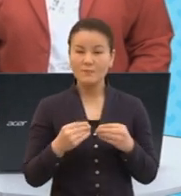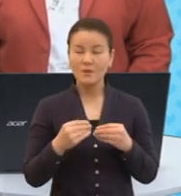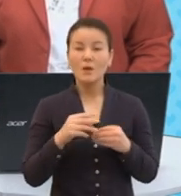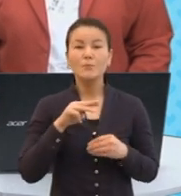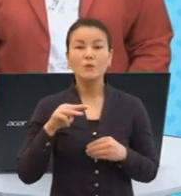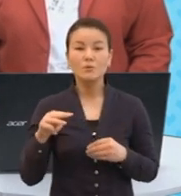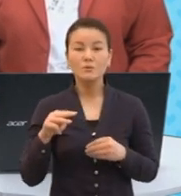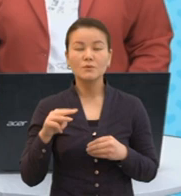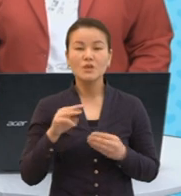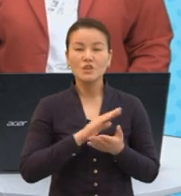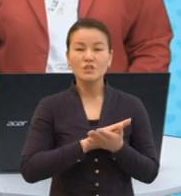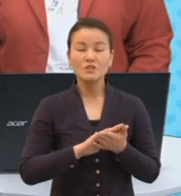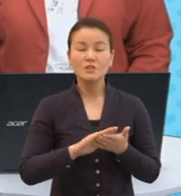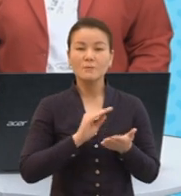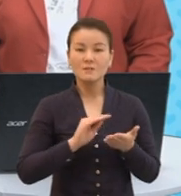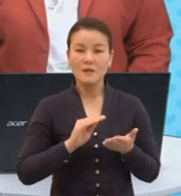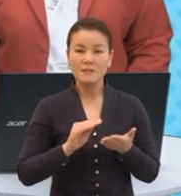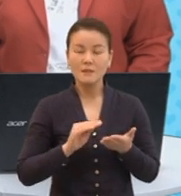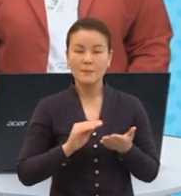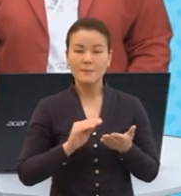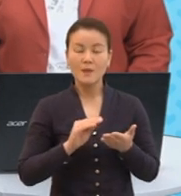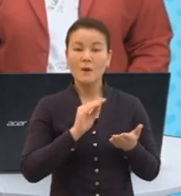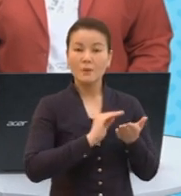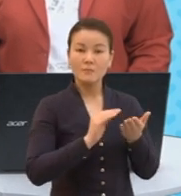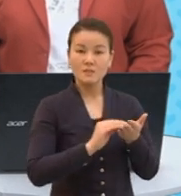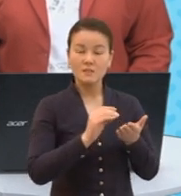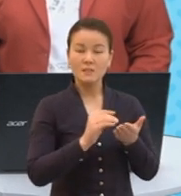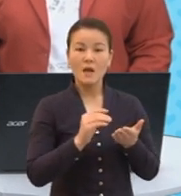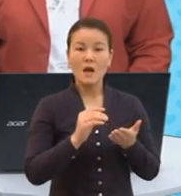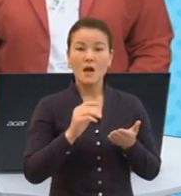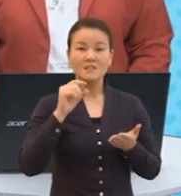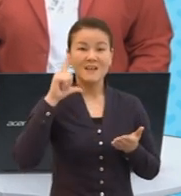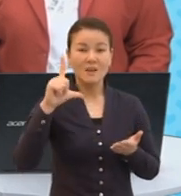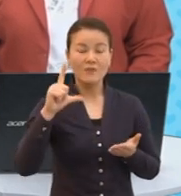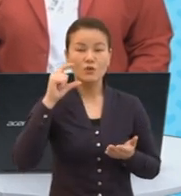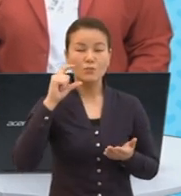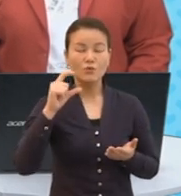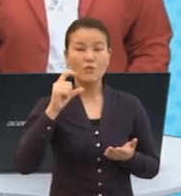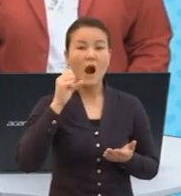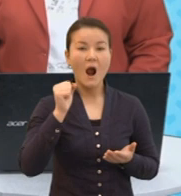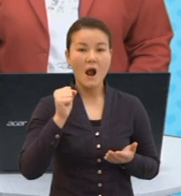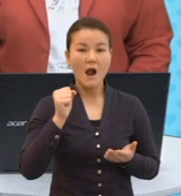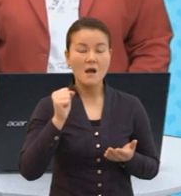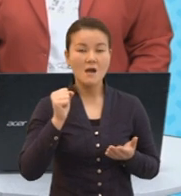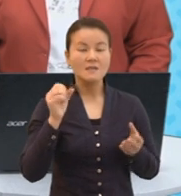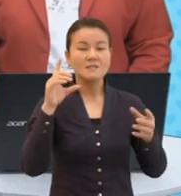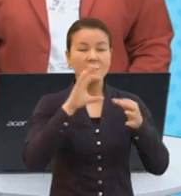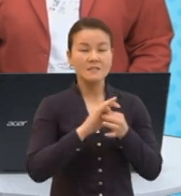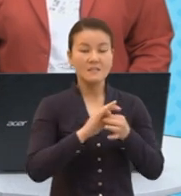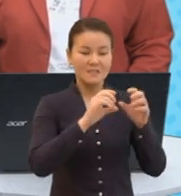минутку чистописания. Пропишите, пожалуйста, заглавную букву «а» в соединении со